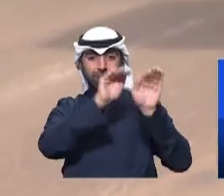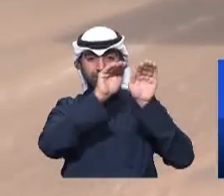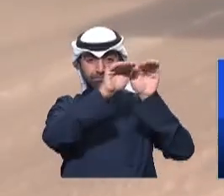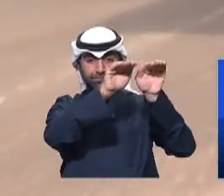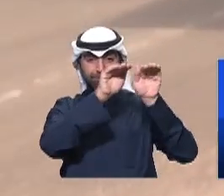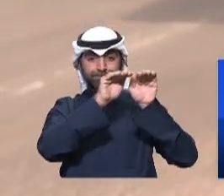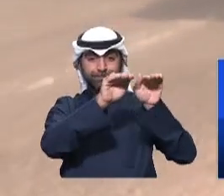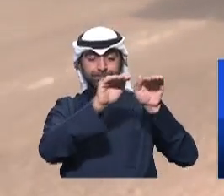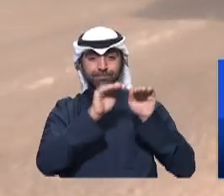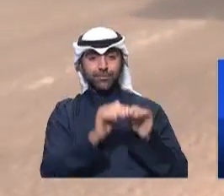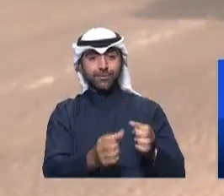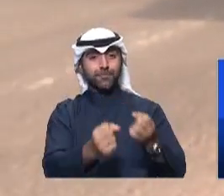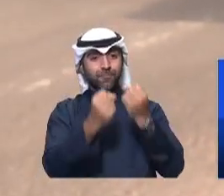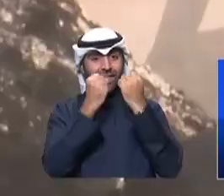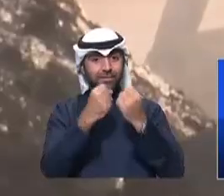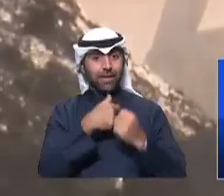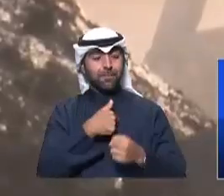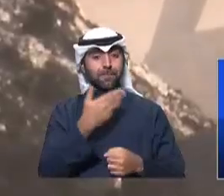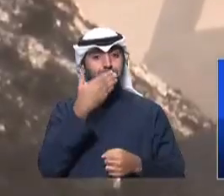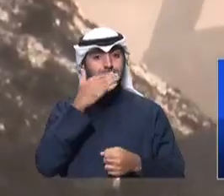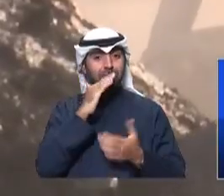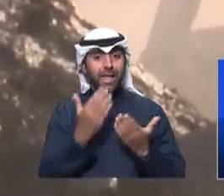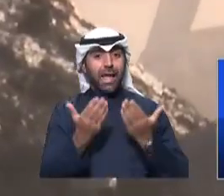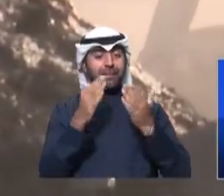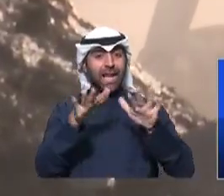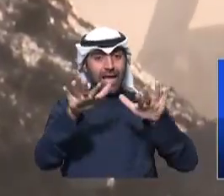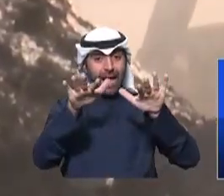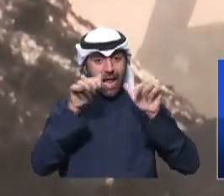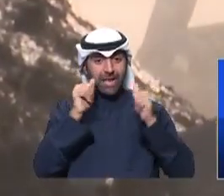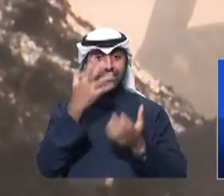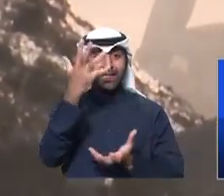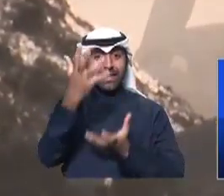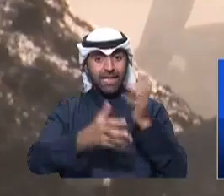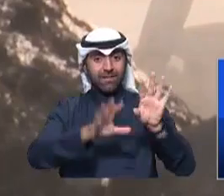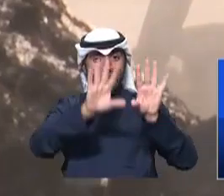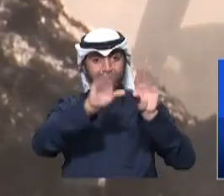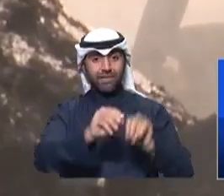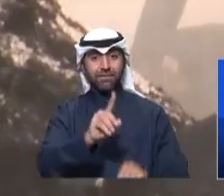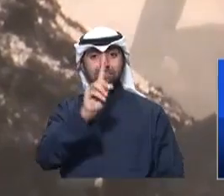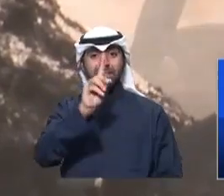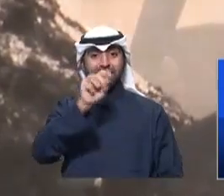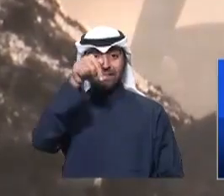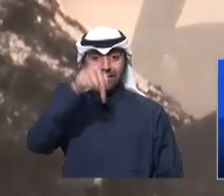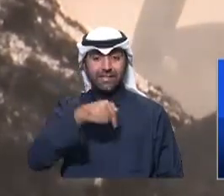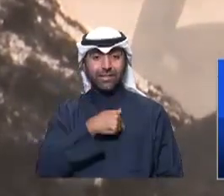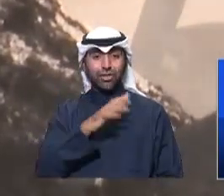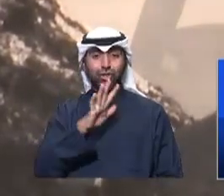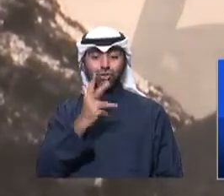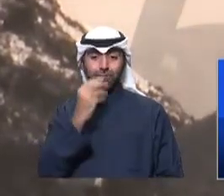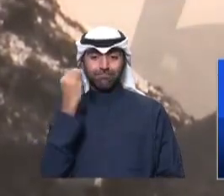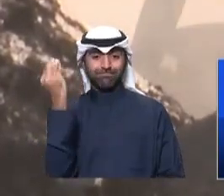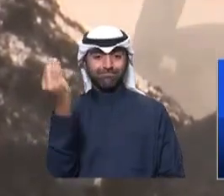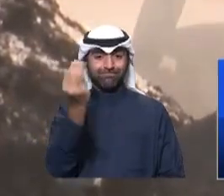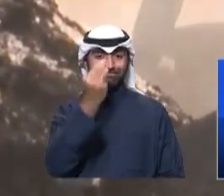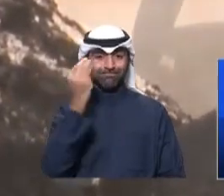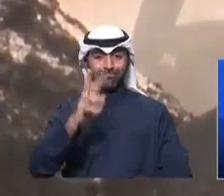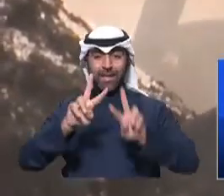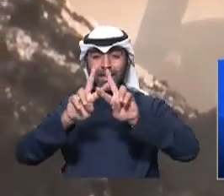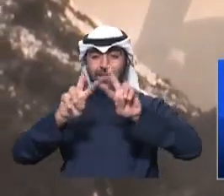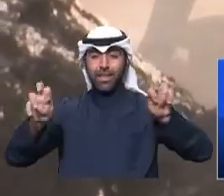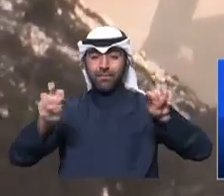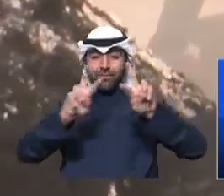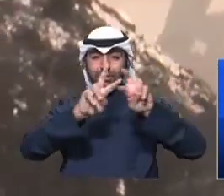قابلة للاشتعال وكذلك إطفائها جدا صعب. هذا مصنع مكان عشوائي شبرات عشوائية ما تقدر تتحكم